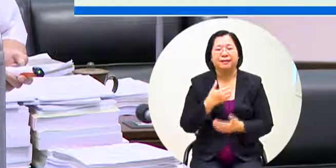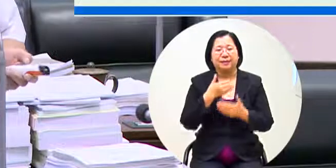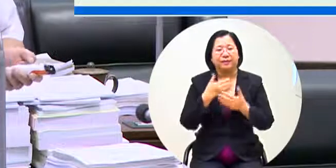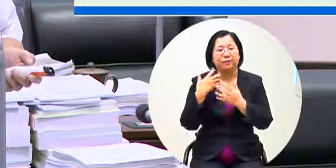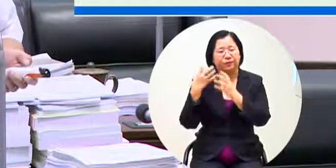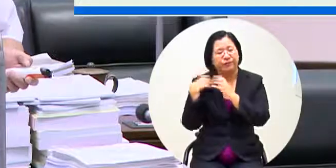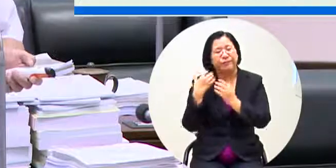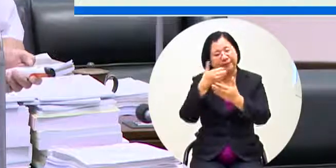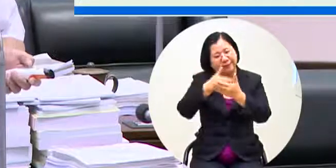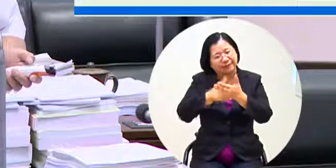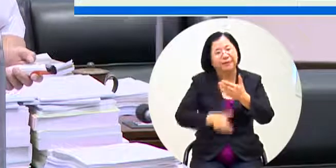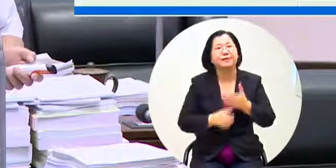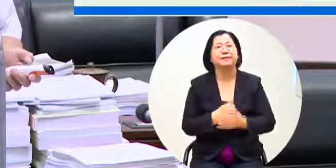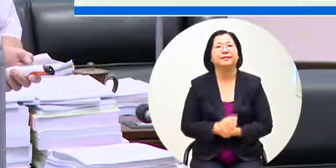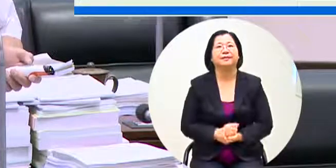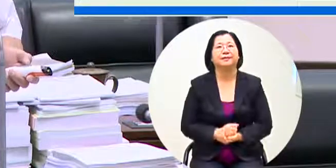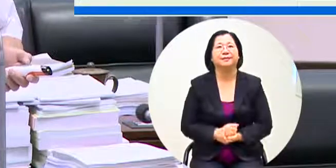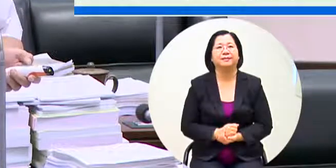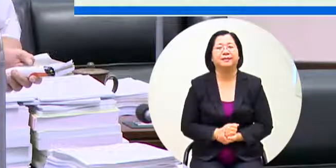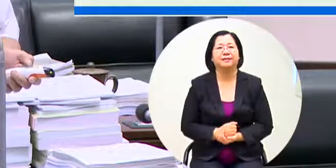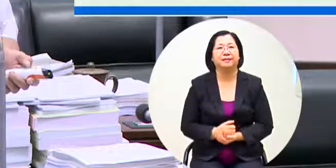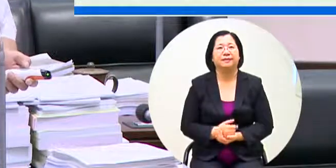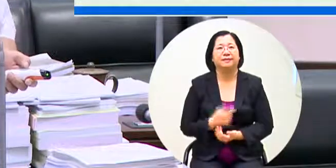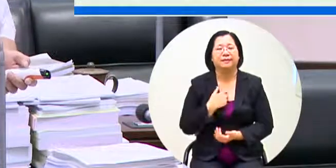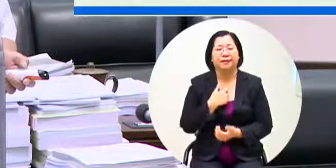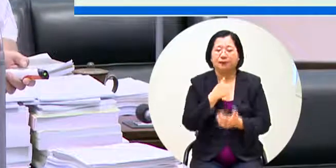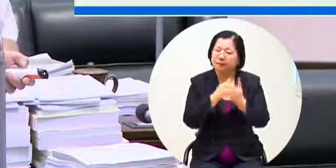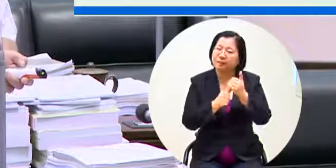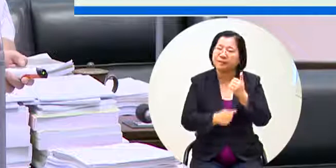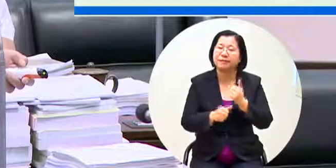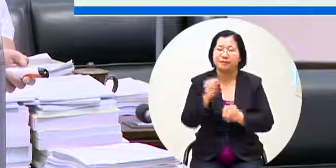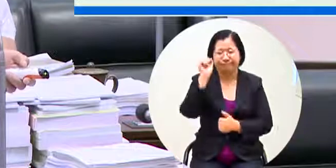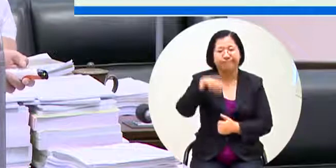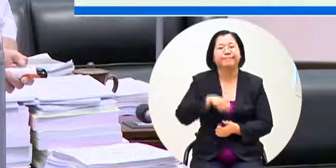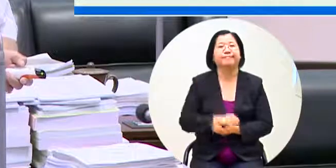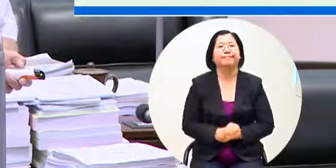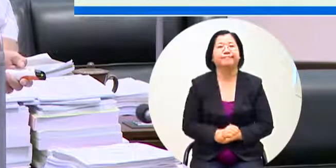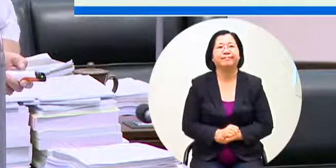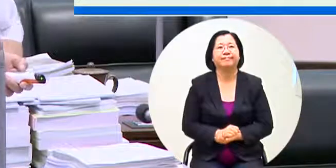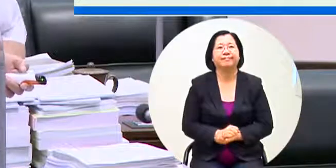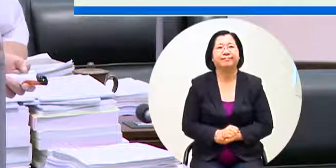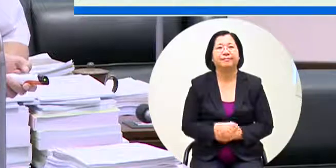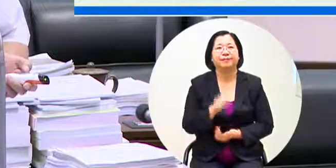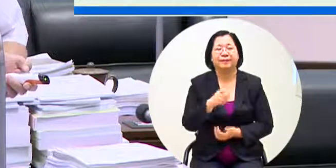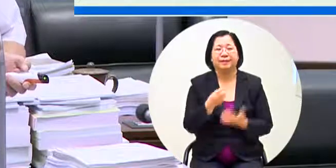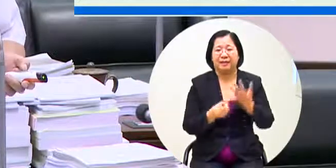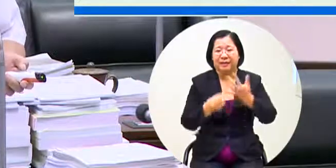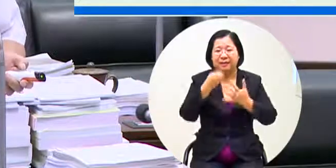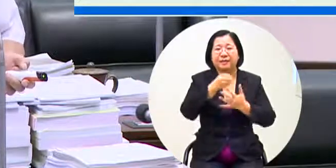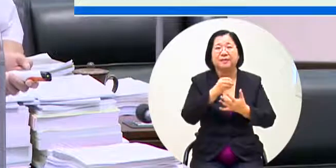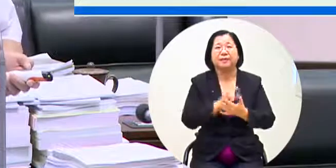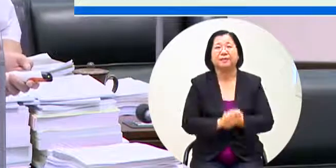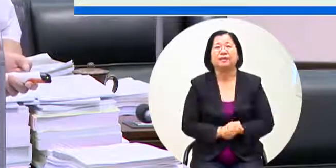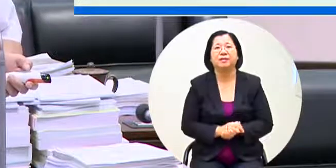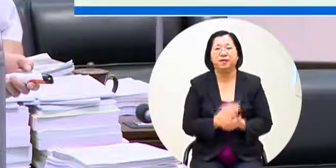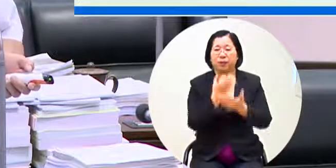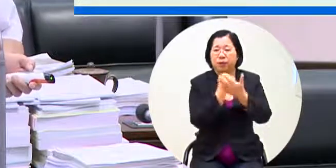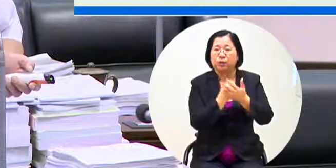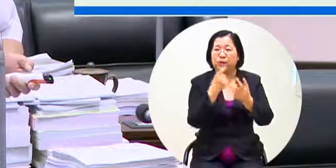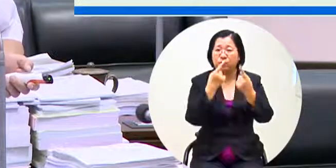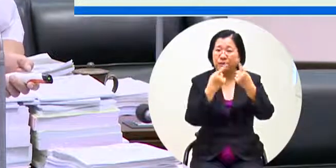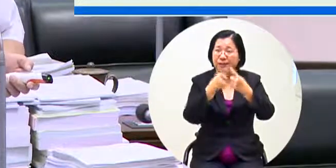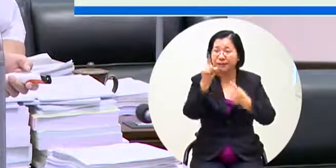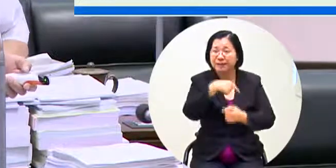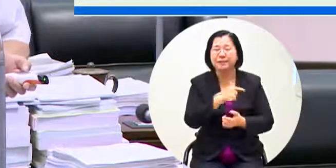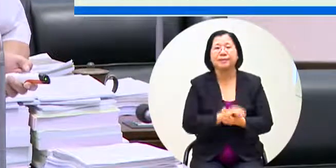负担，愿意生育，促进生育，提高就业吼，留住人才，避免外流啦吼，